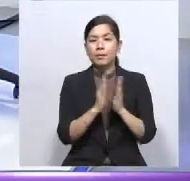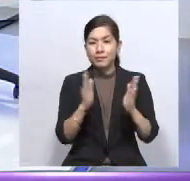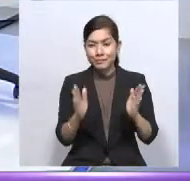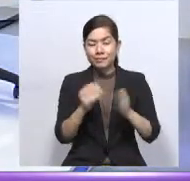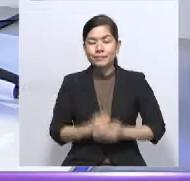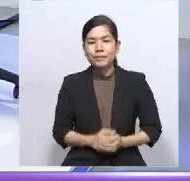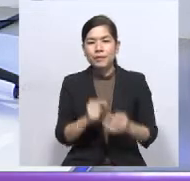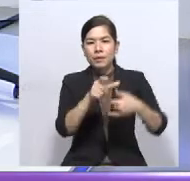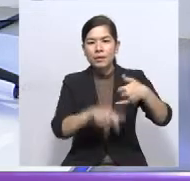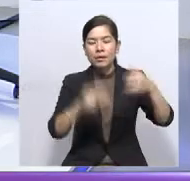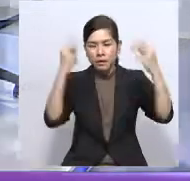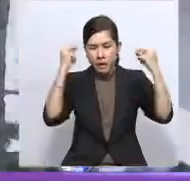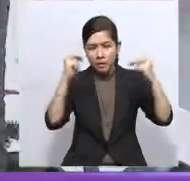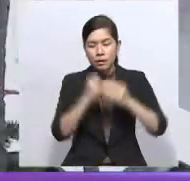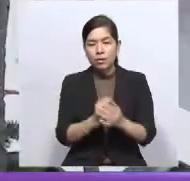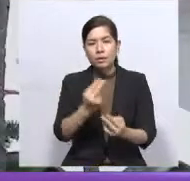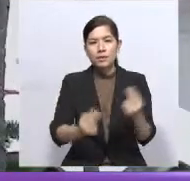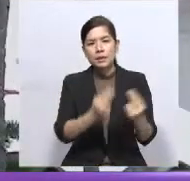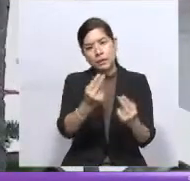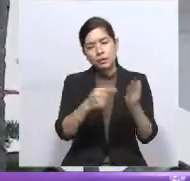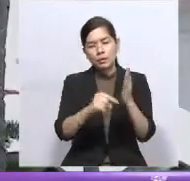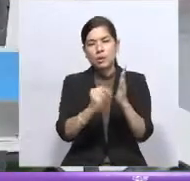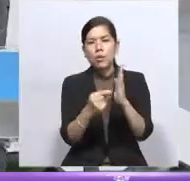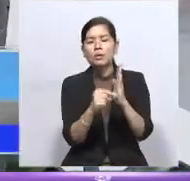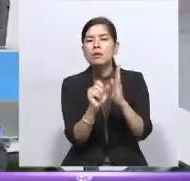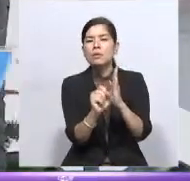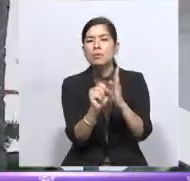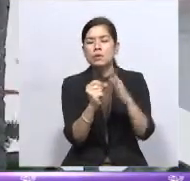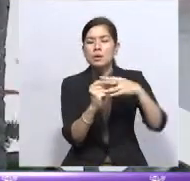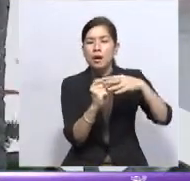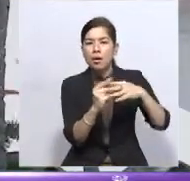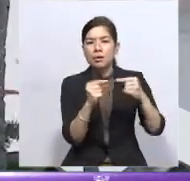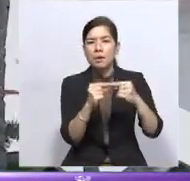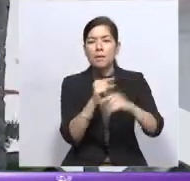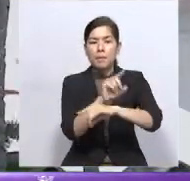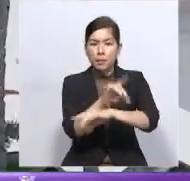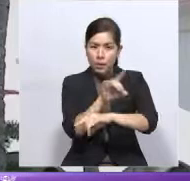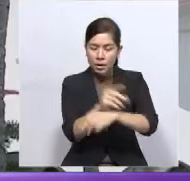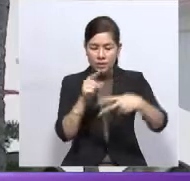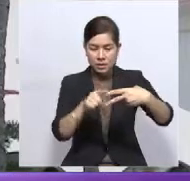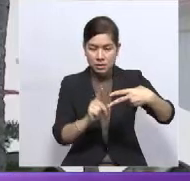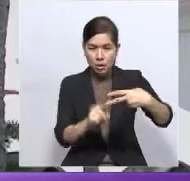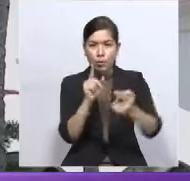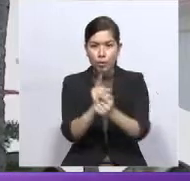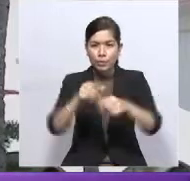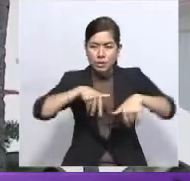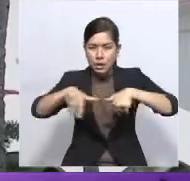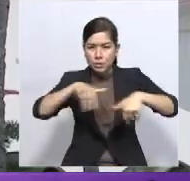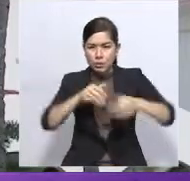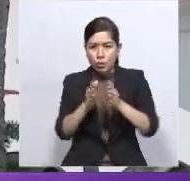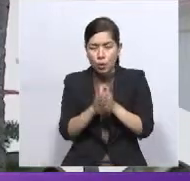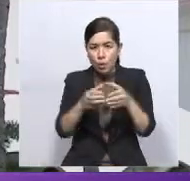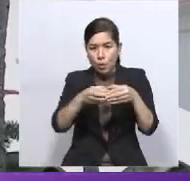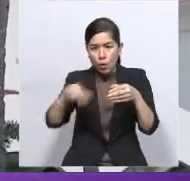พรคะนายกรัฐมนตรีนะคะได้ลงพื้นที่จังหวัดสมุทรสาครและเพชรบุรีเพื่อพบปะพูดคุยกับประชาชนและผู้ประกอบการ